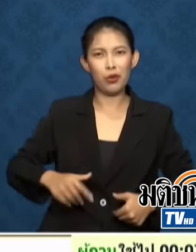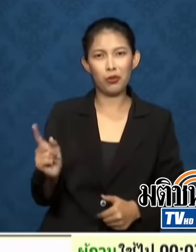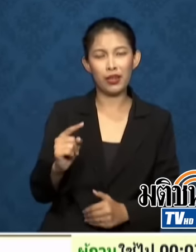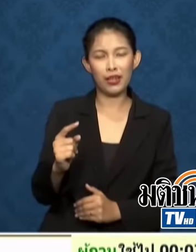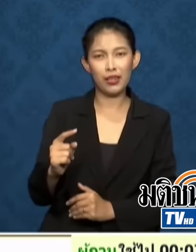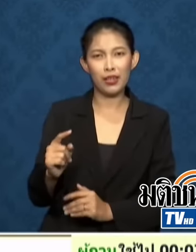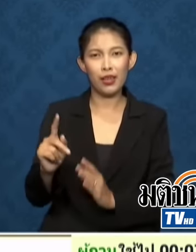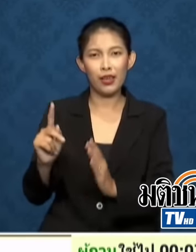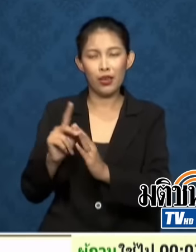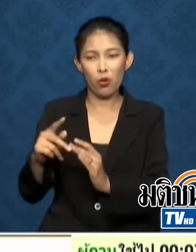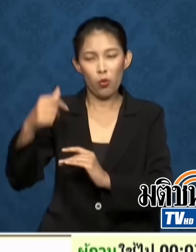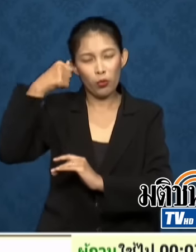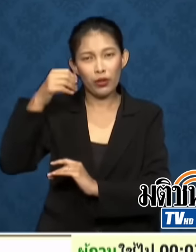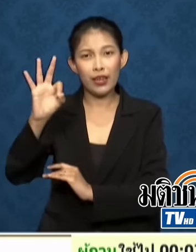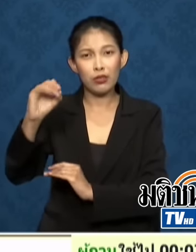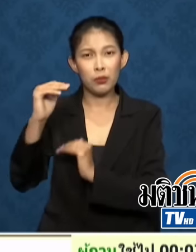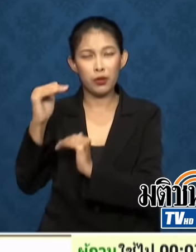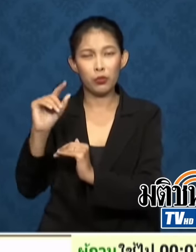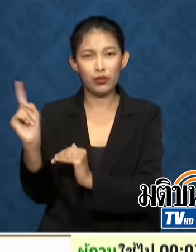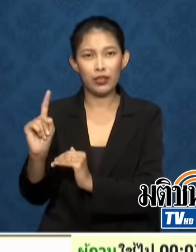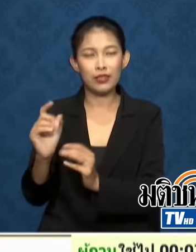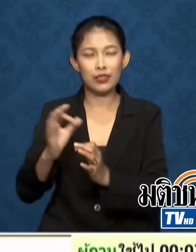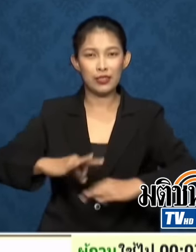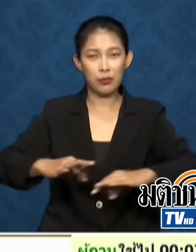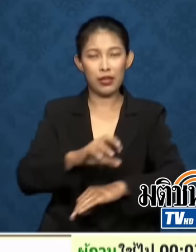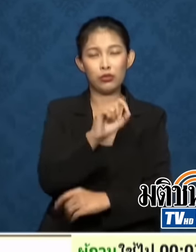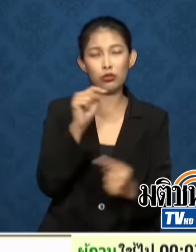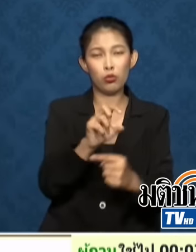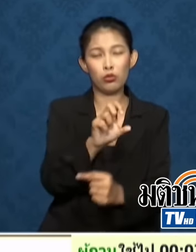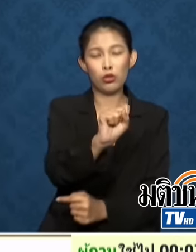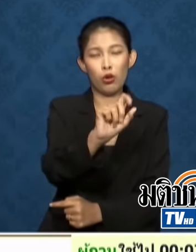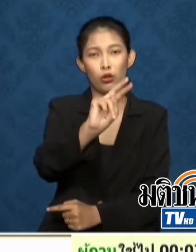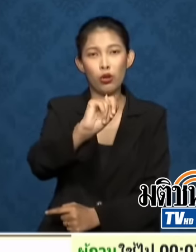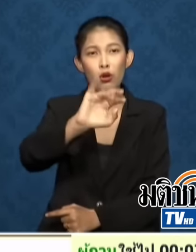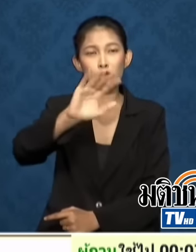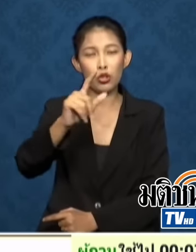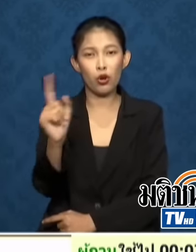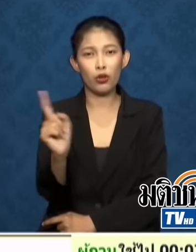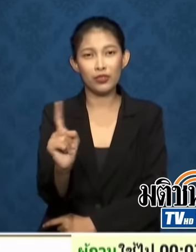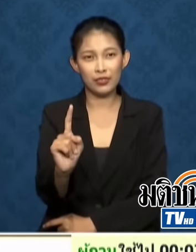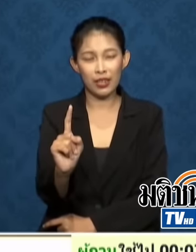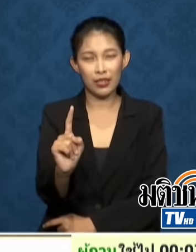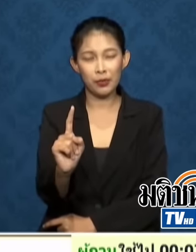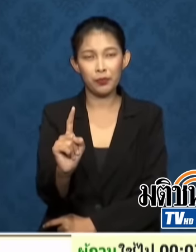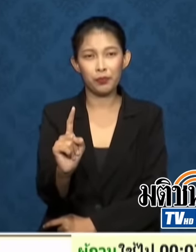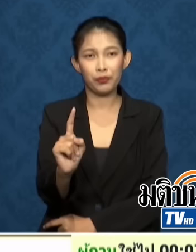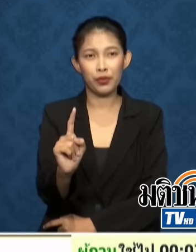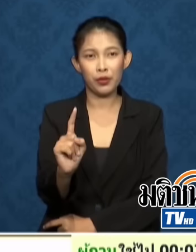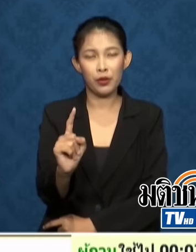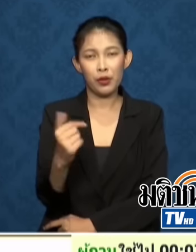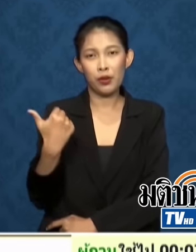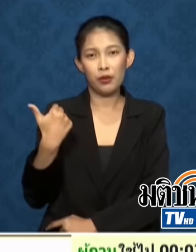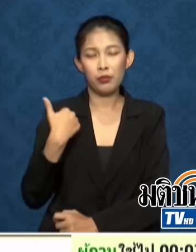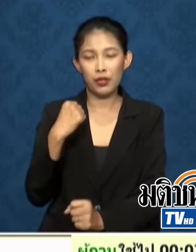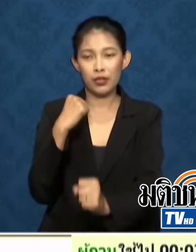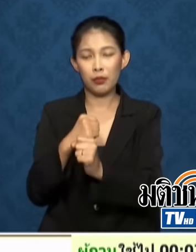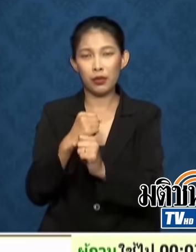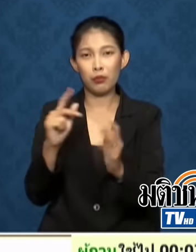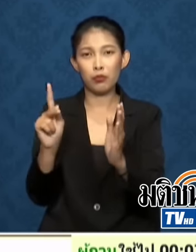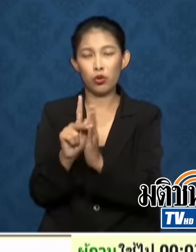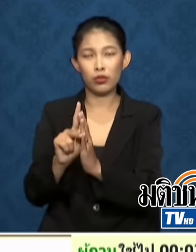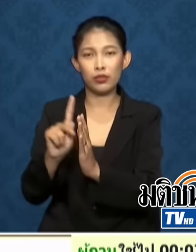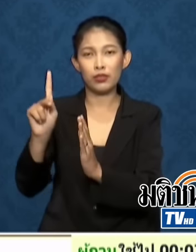วันปรากฏที่ซ้ำร้ายนั้นสนช.รวมทั้งกรรมาธิการท่านณัฐวุฒิบัวประทุมเนี่ยก็ไปทำกฎกระทรวงให้เข